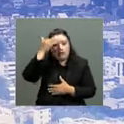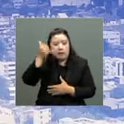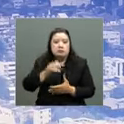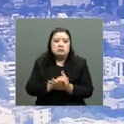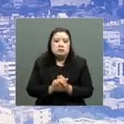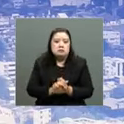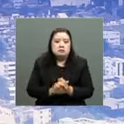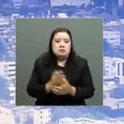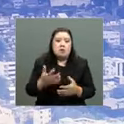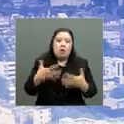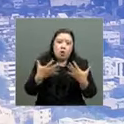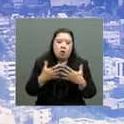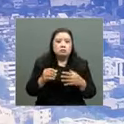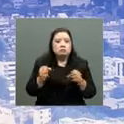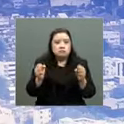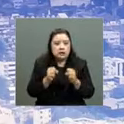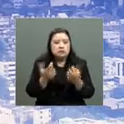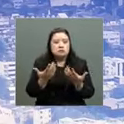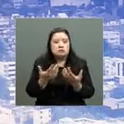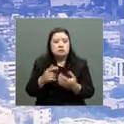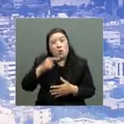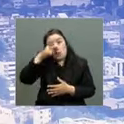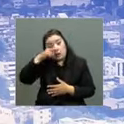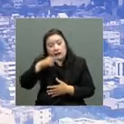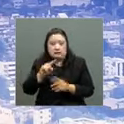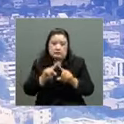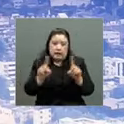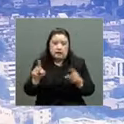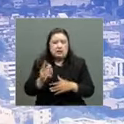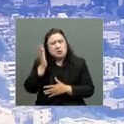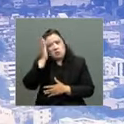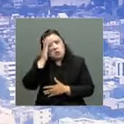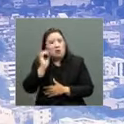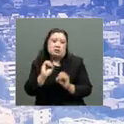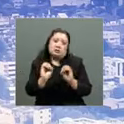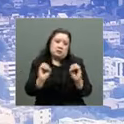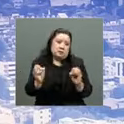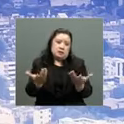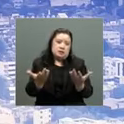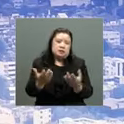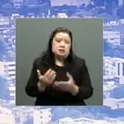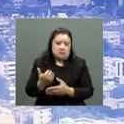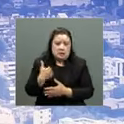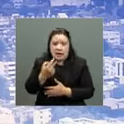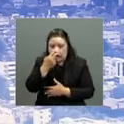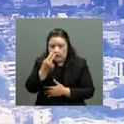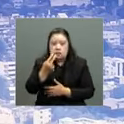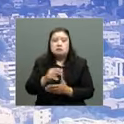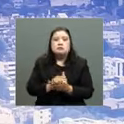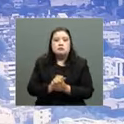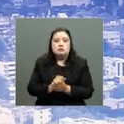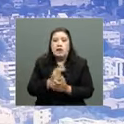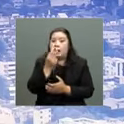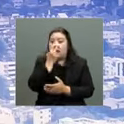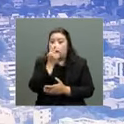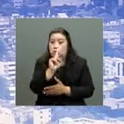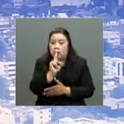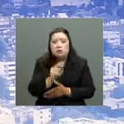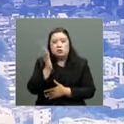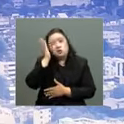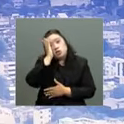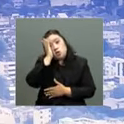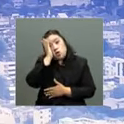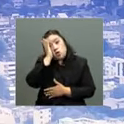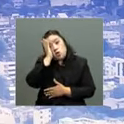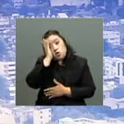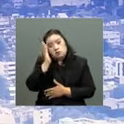ได้เป็นร้อนๆแบบเราเขาจะหาที่นอนอย่างแทบจะไม่มีนะครับมีคนที่ลงภาพของอย่าว่าที่นอนนะครับ